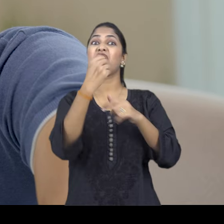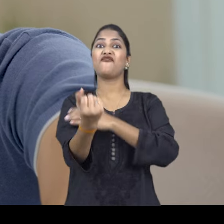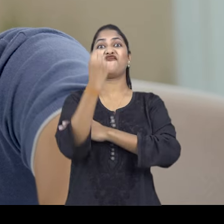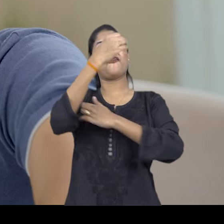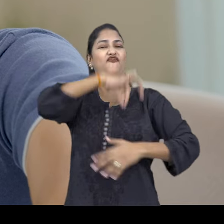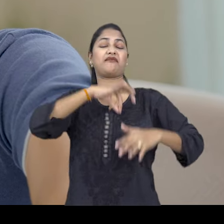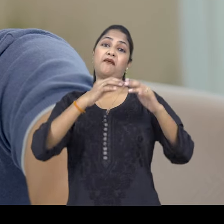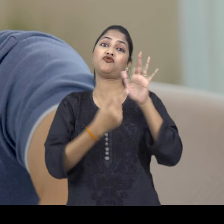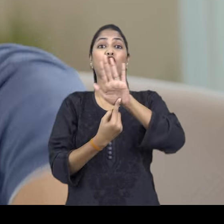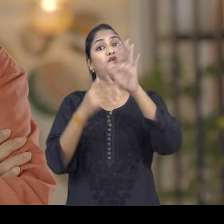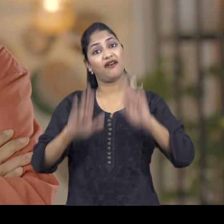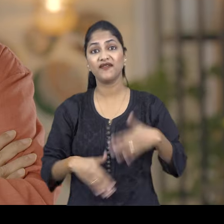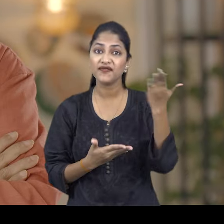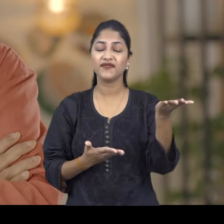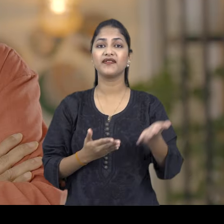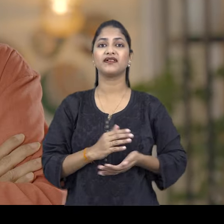देने का दावा करते हैं